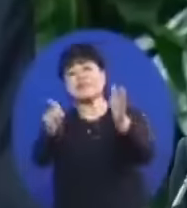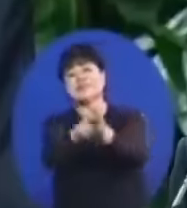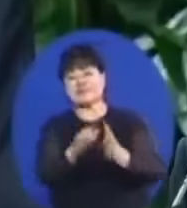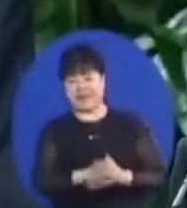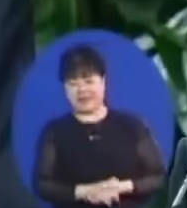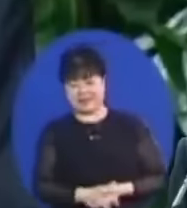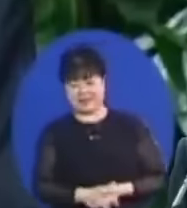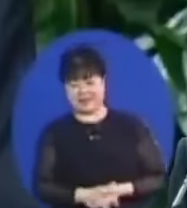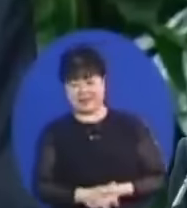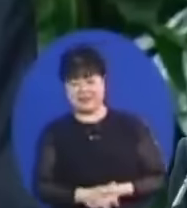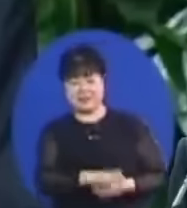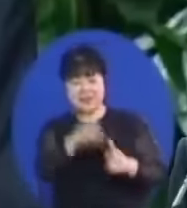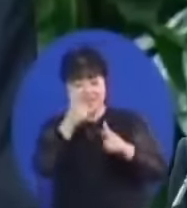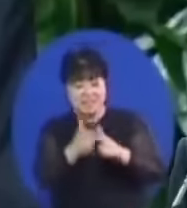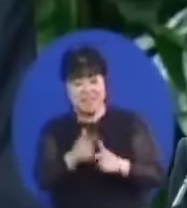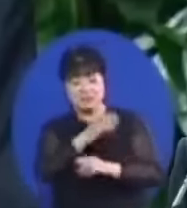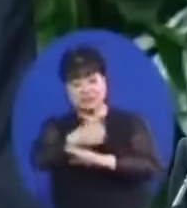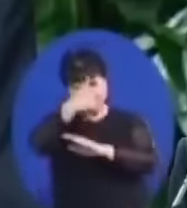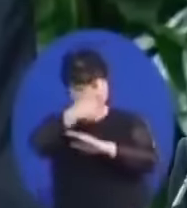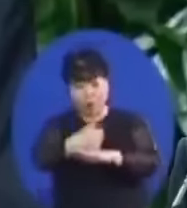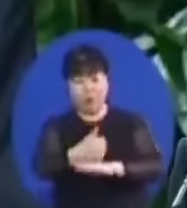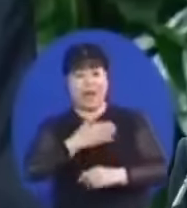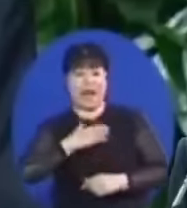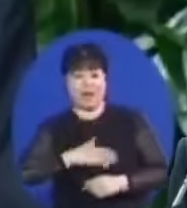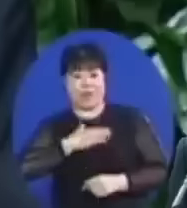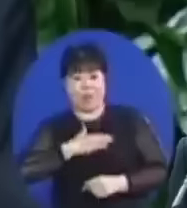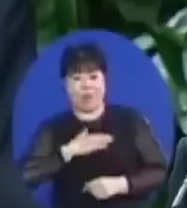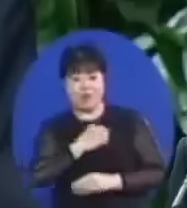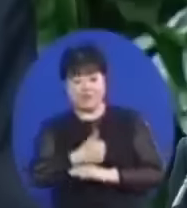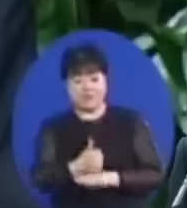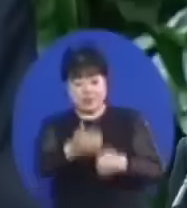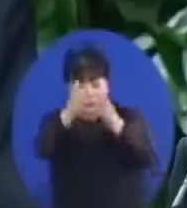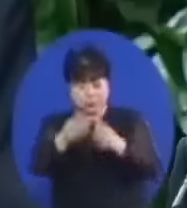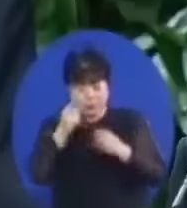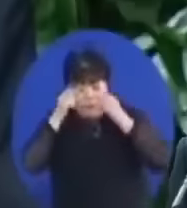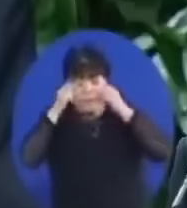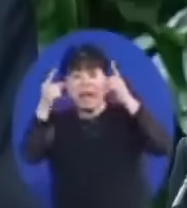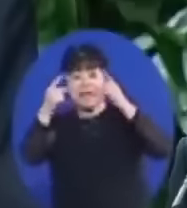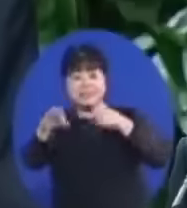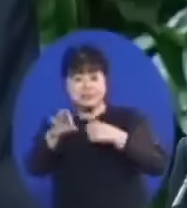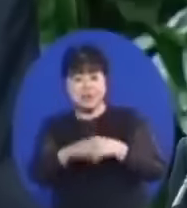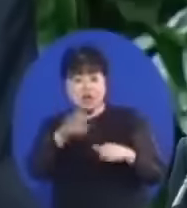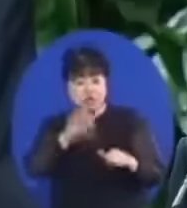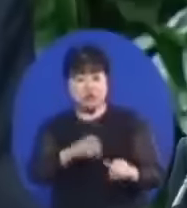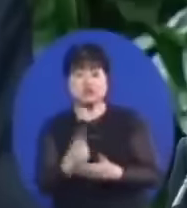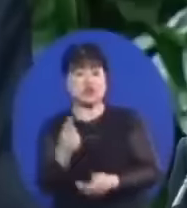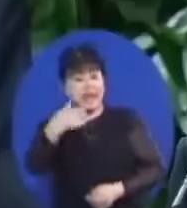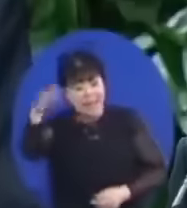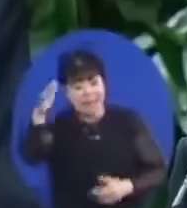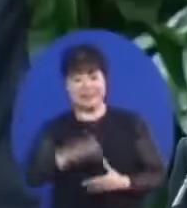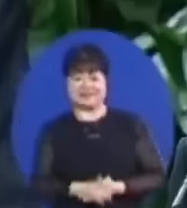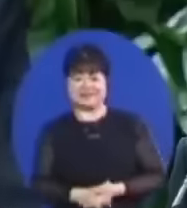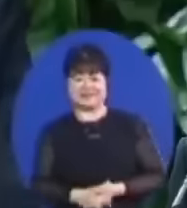것입니다. 우리는 예수 그리스도를 알고 그리스도로 말미암아 눈이 밝아지면 저주를 떠나가는